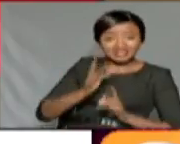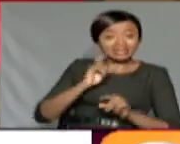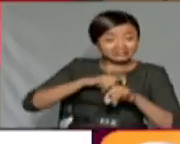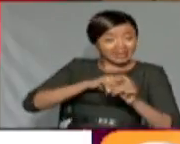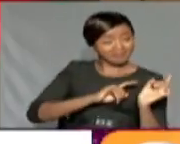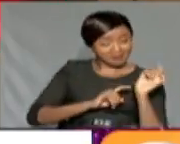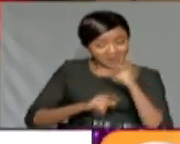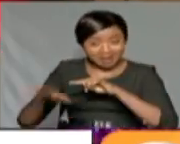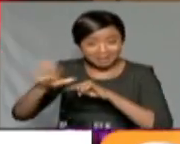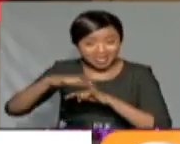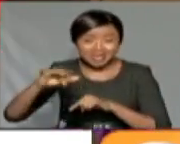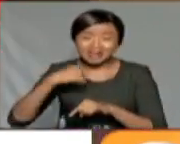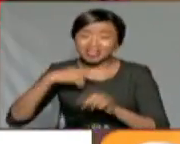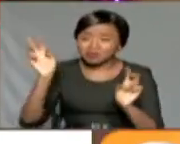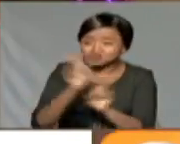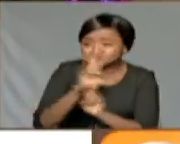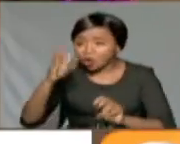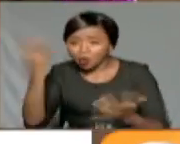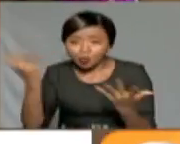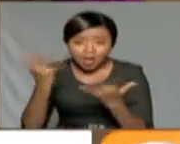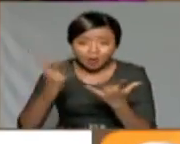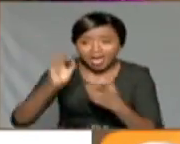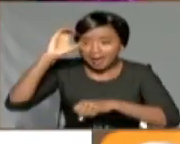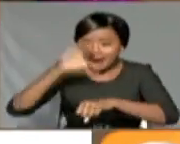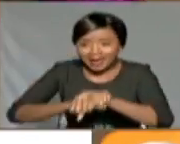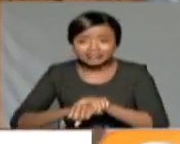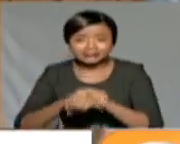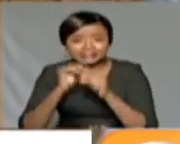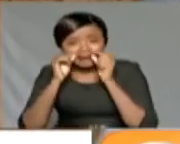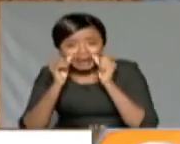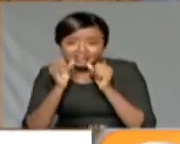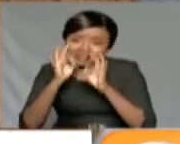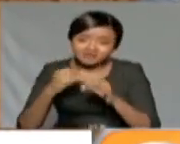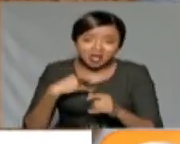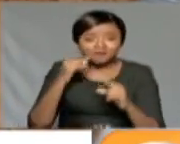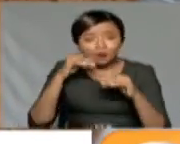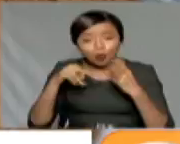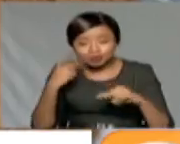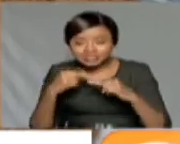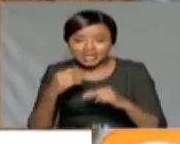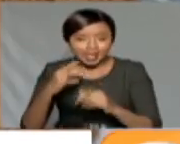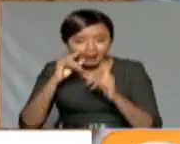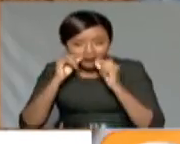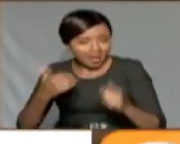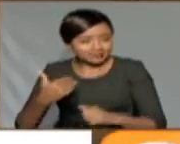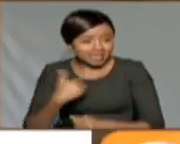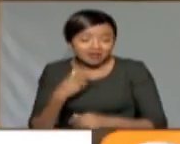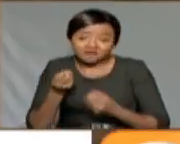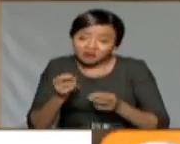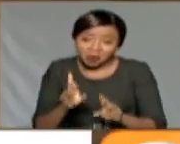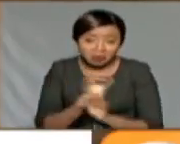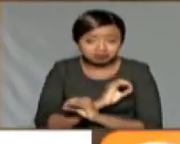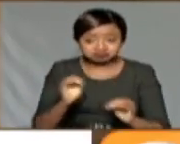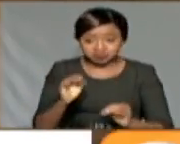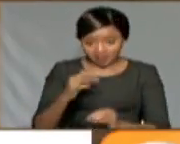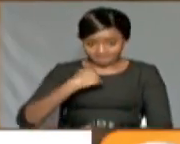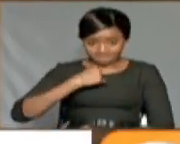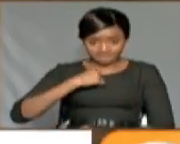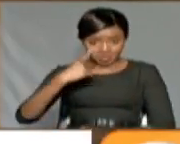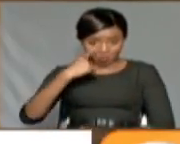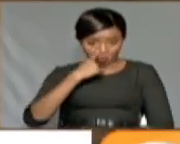nchi geni, yeye hutafuta kwenye mtandao kujua iwapo kuna mkahawa wa paka nchini humo au la. I have two cats at